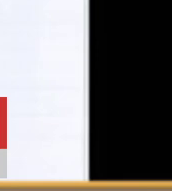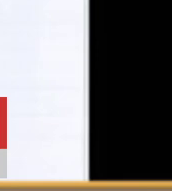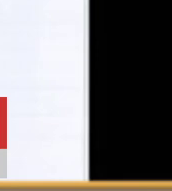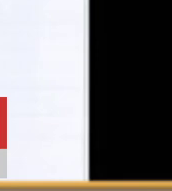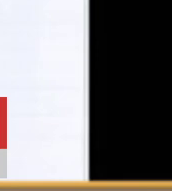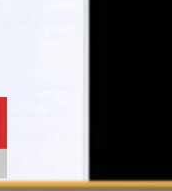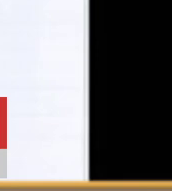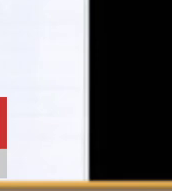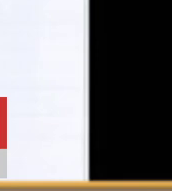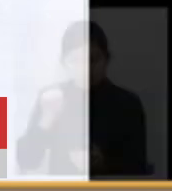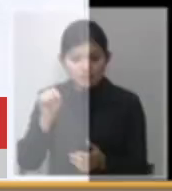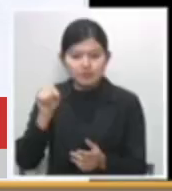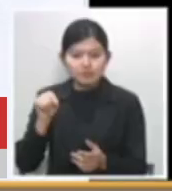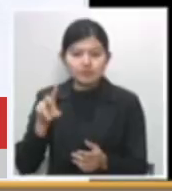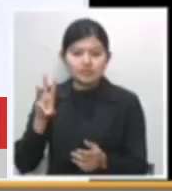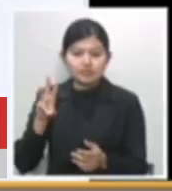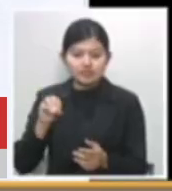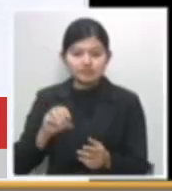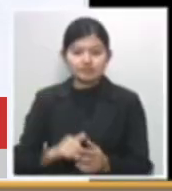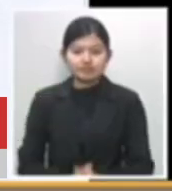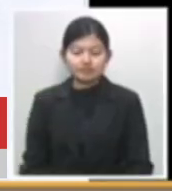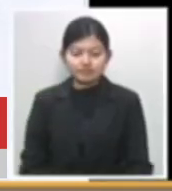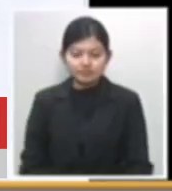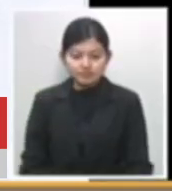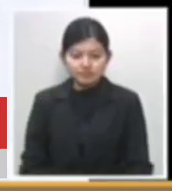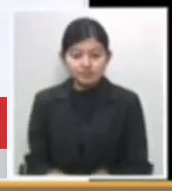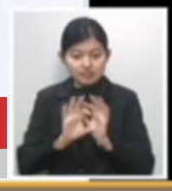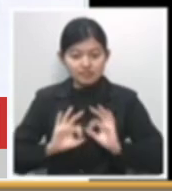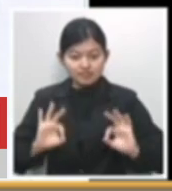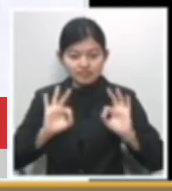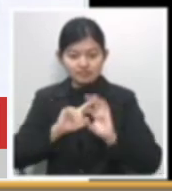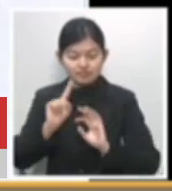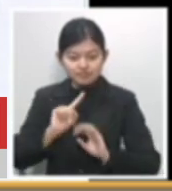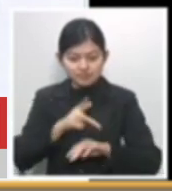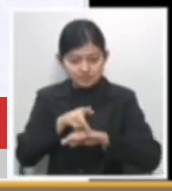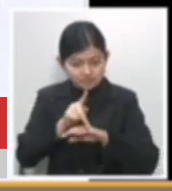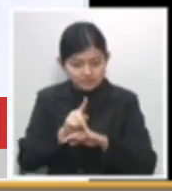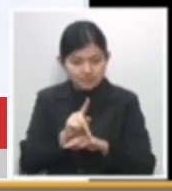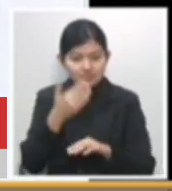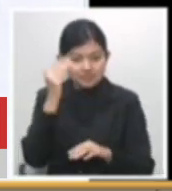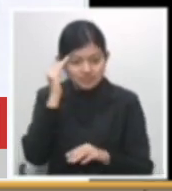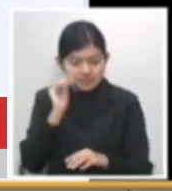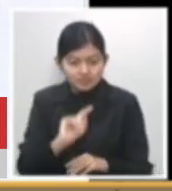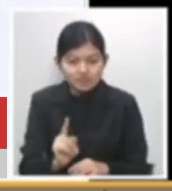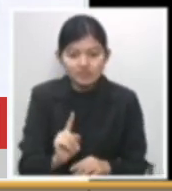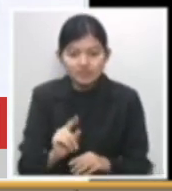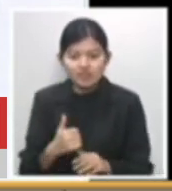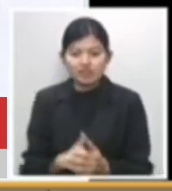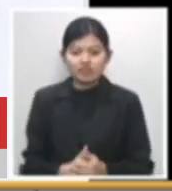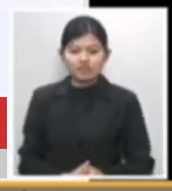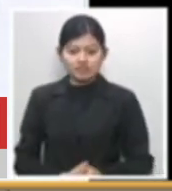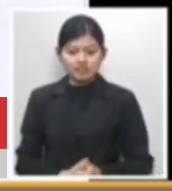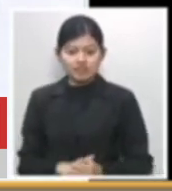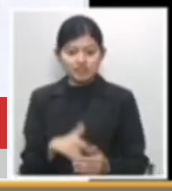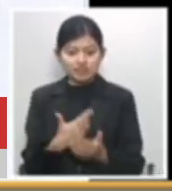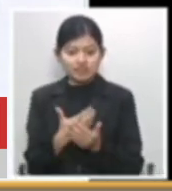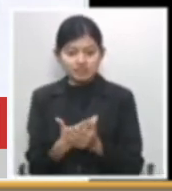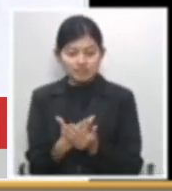43.96% ของงบที่ได้รับที่สำคัญครับท่านประธานครับจัดเป็นค่าวัสดุการศึกษาเ